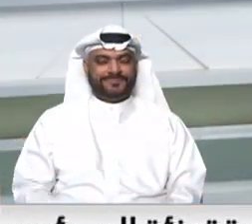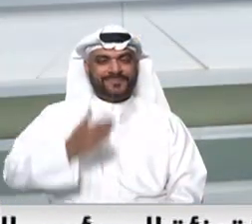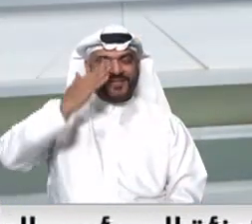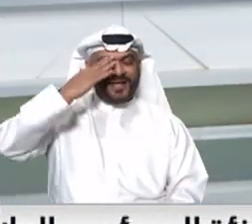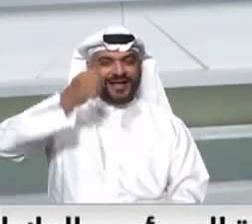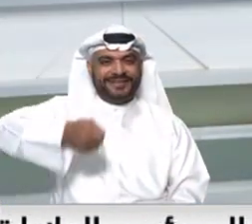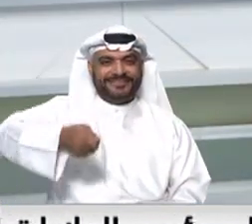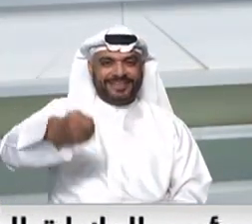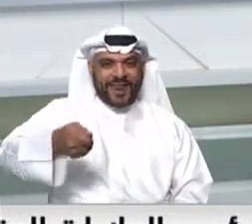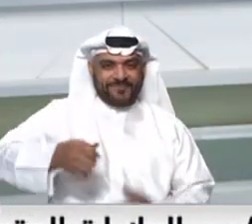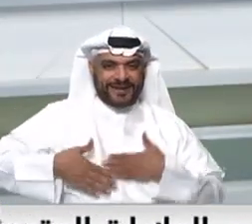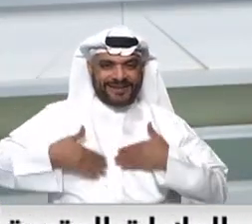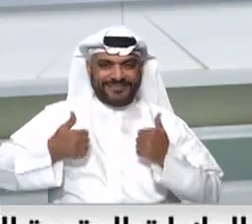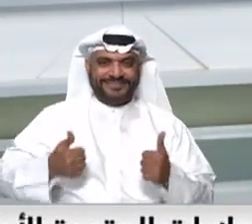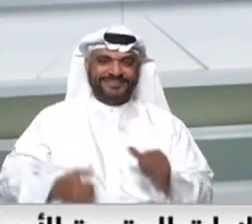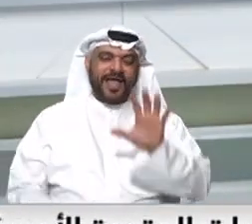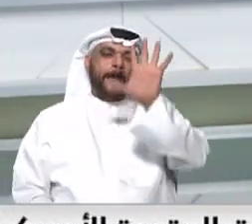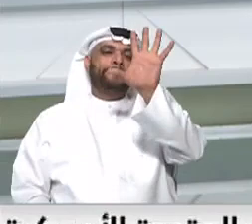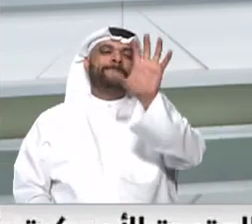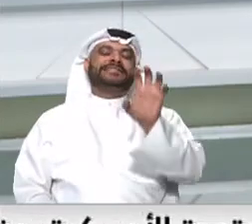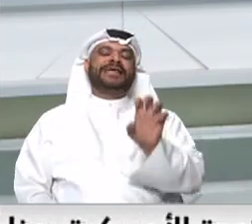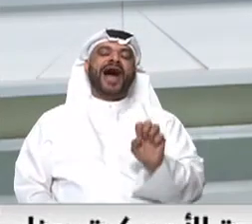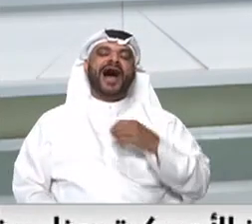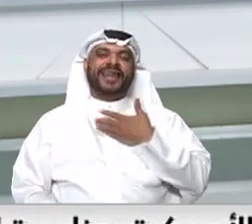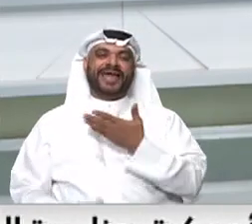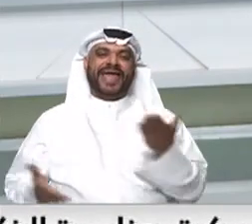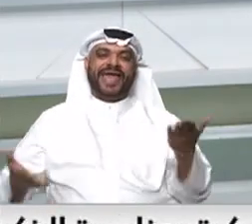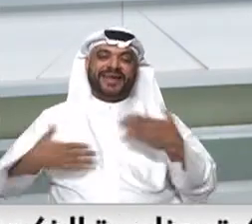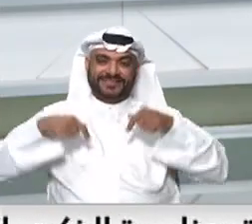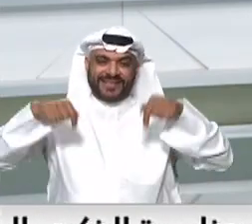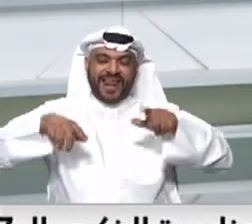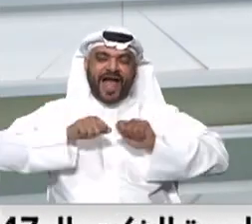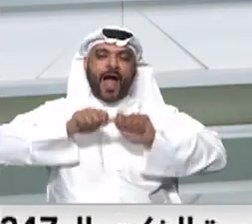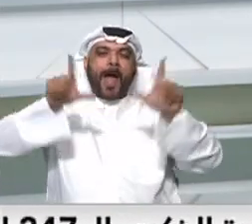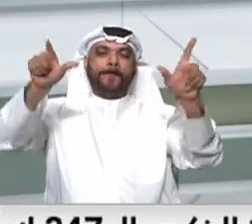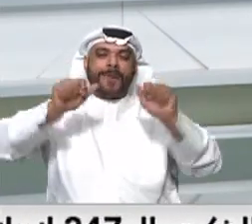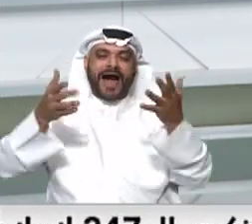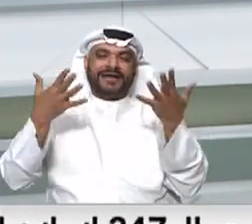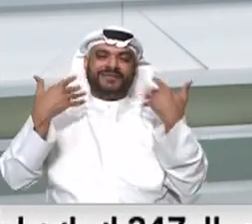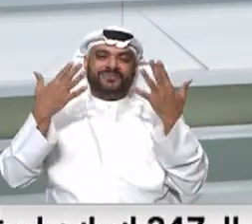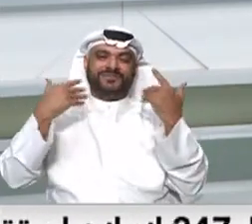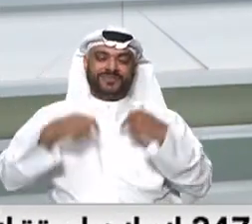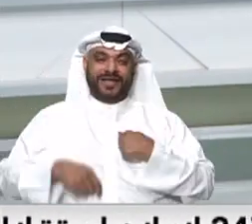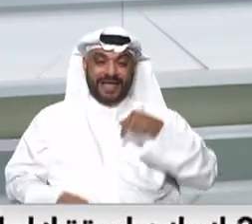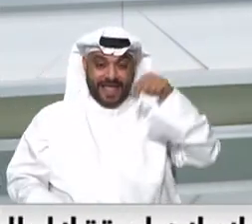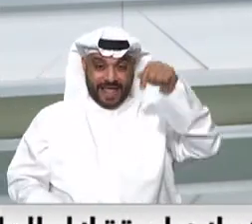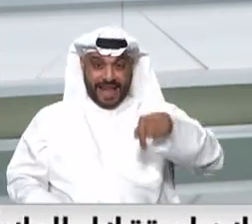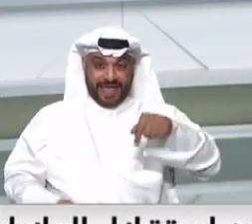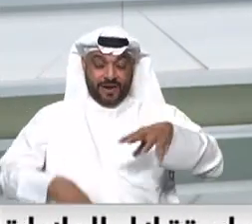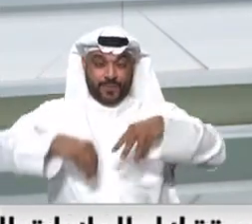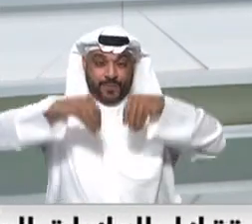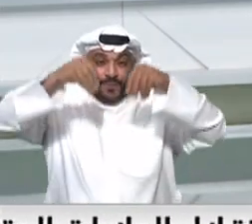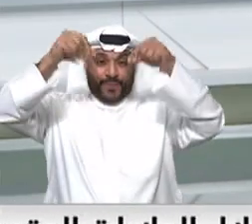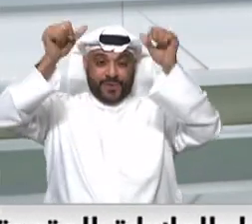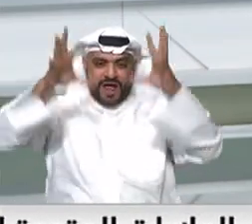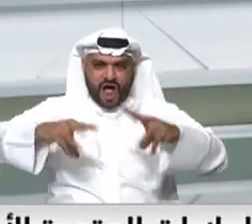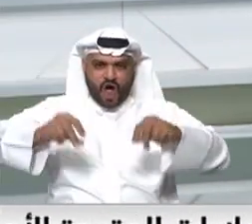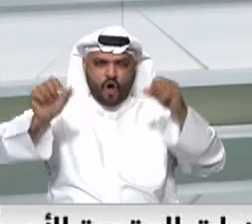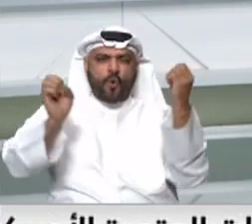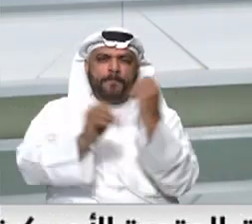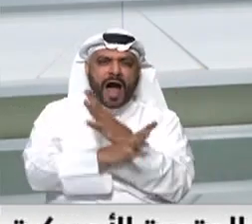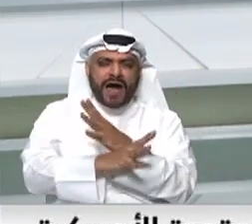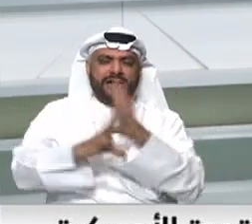اسعد الله اوقاتكم اعزائي المشاهدين الهوى الشمال الغربي راح يستمر في نشاطه على فترات اليوم مباشر والغبار تدريجيه اللي يترسب خلال الساعات القليله